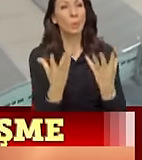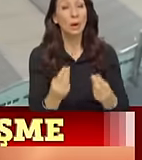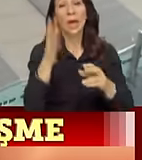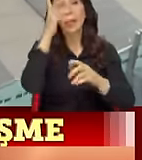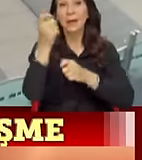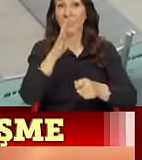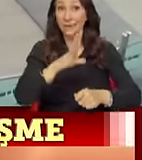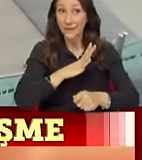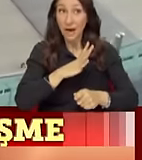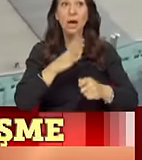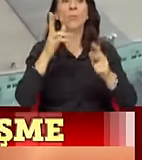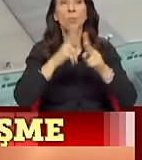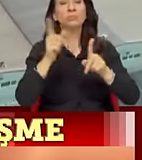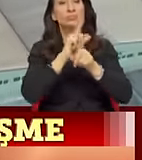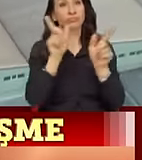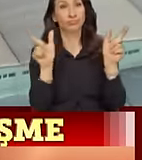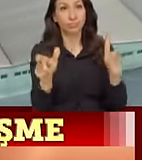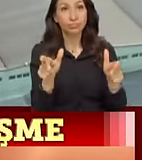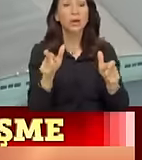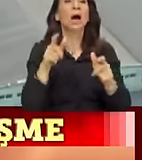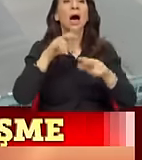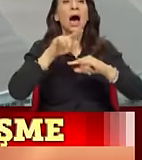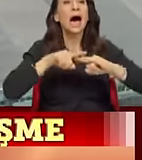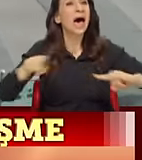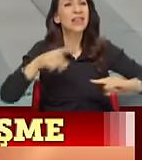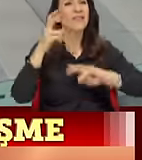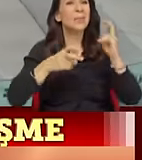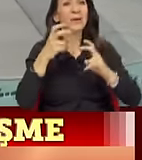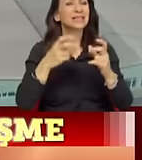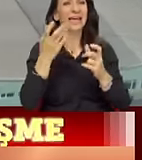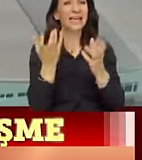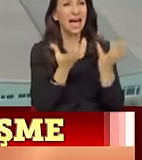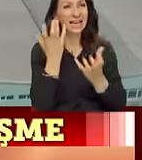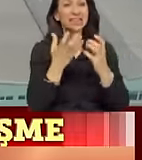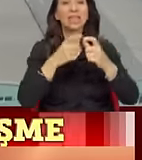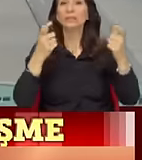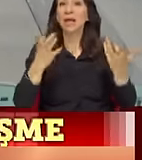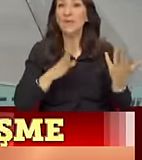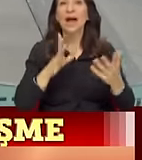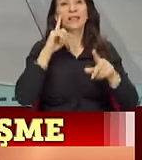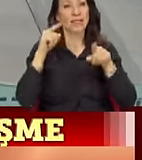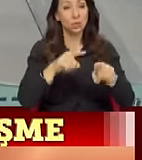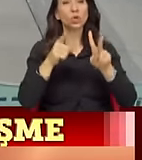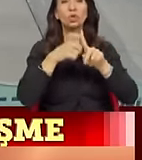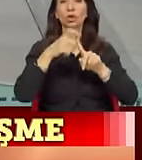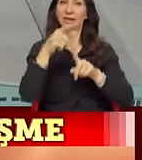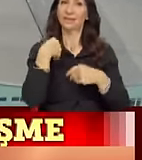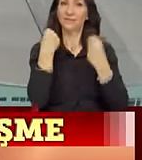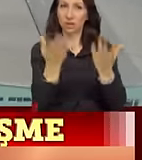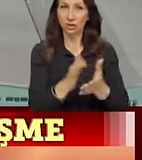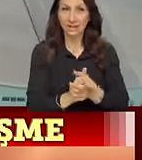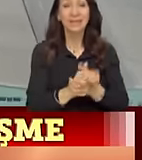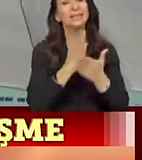orada, yine güvenlik güçleri orada, halı fabrikasındaki bu yangınla gelişmelerini takip edeceğiz ve notlarını yine sizlere